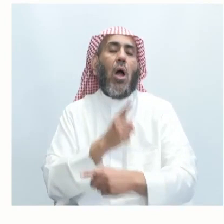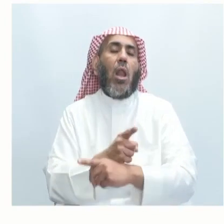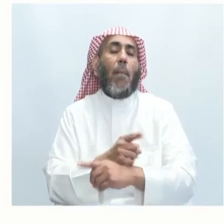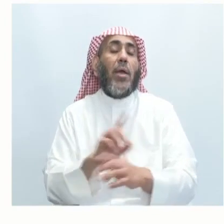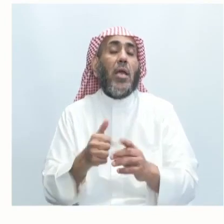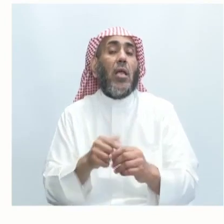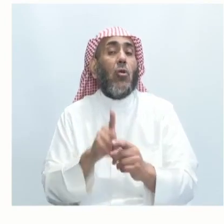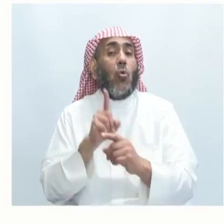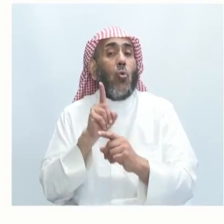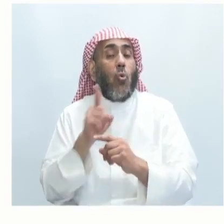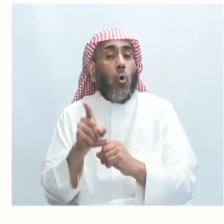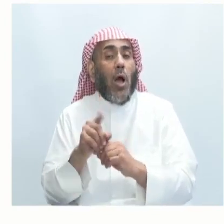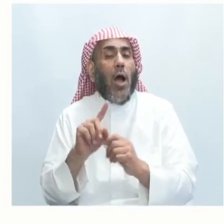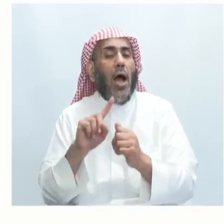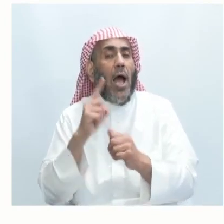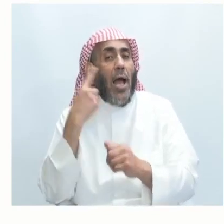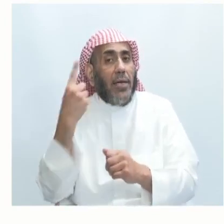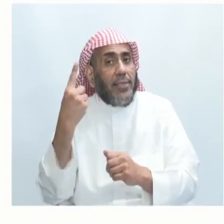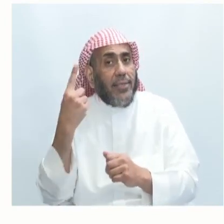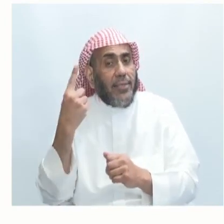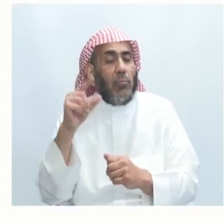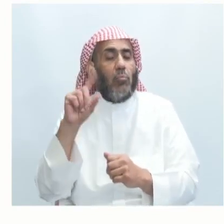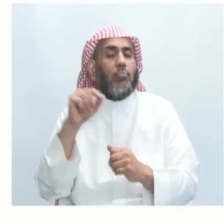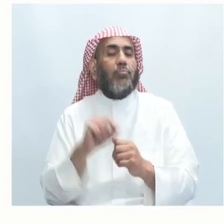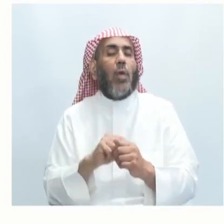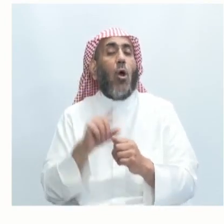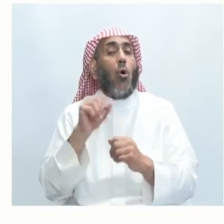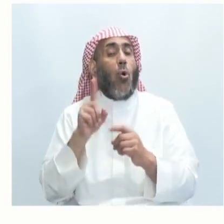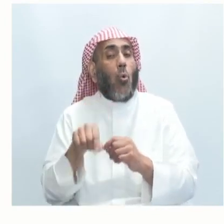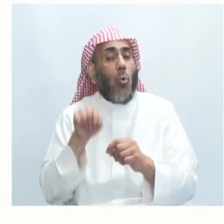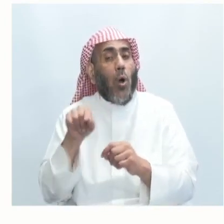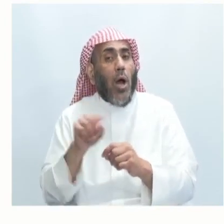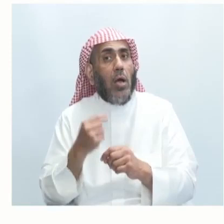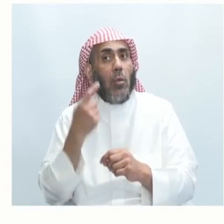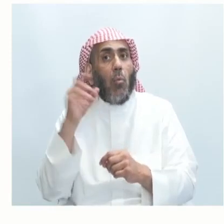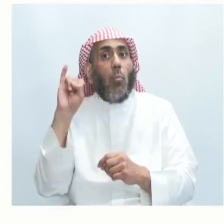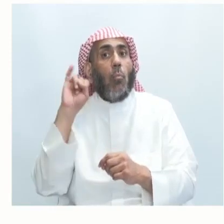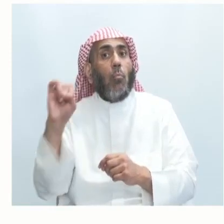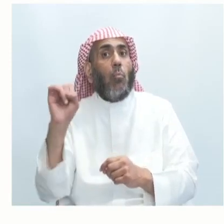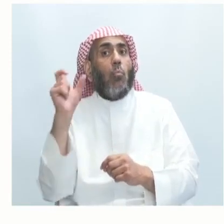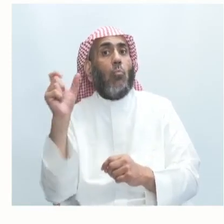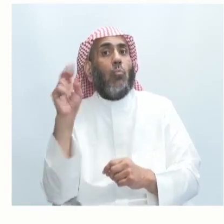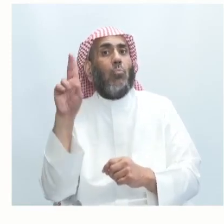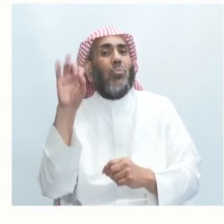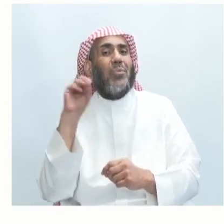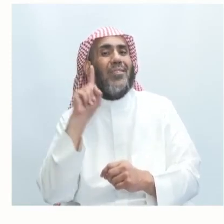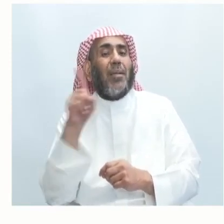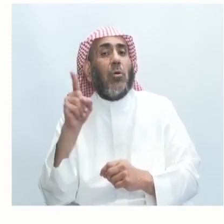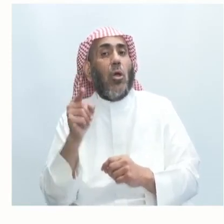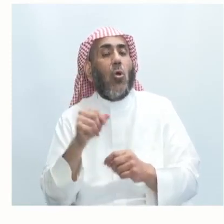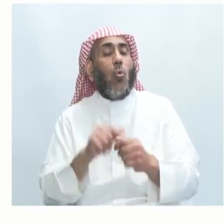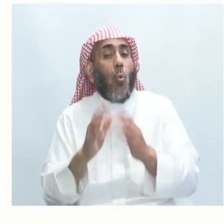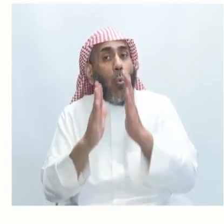اذا هو احد ممتازين اذا هو منتبه اذا يكون مرك